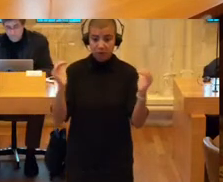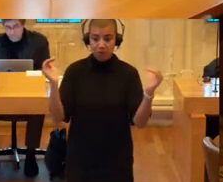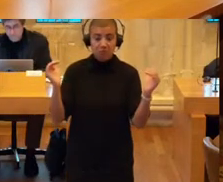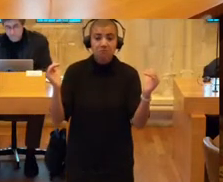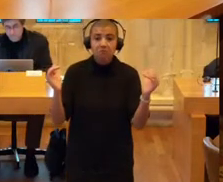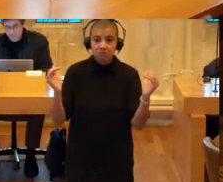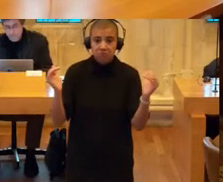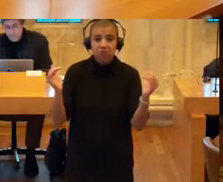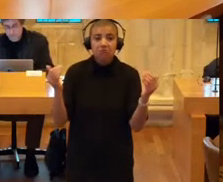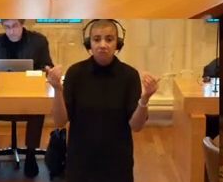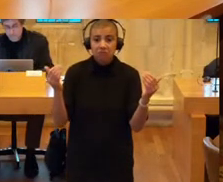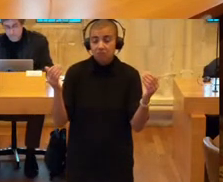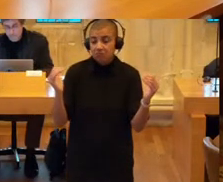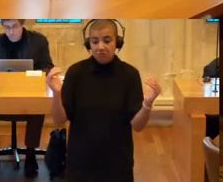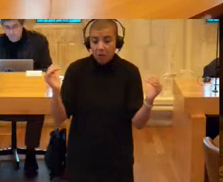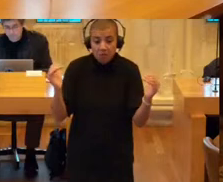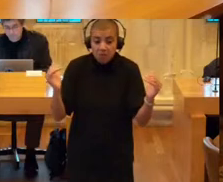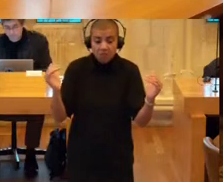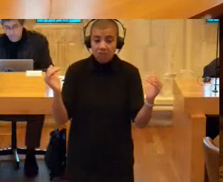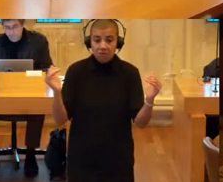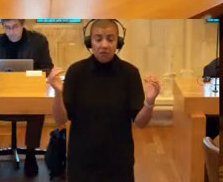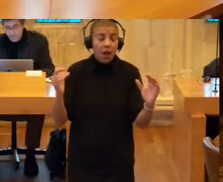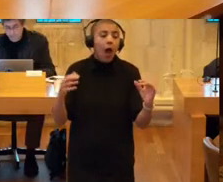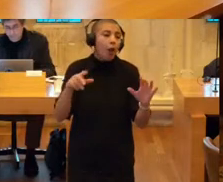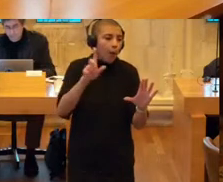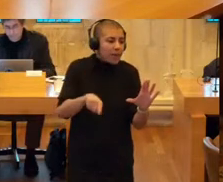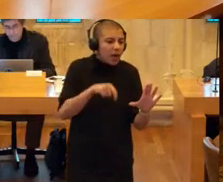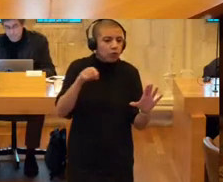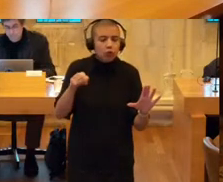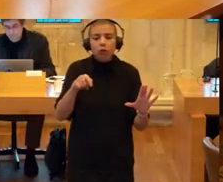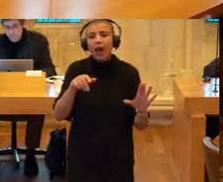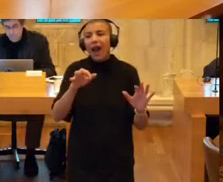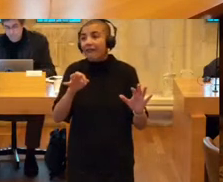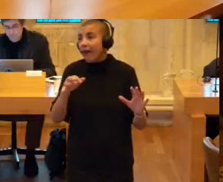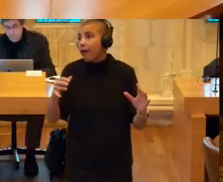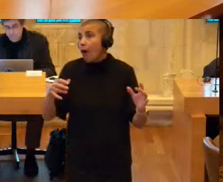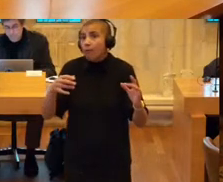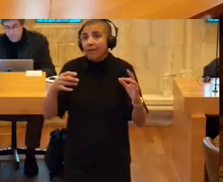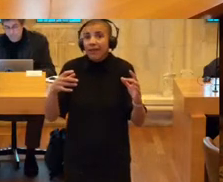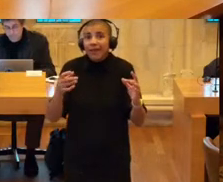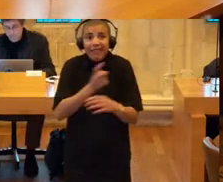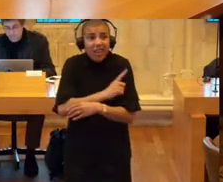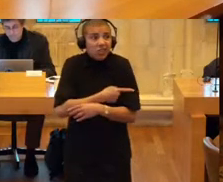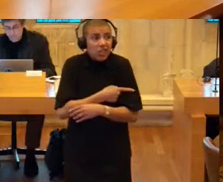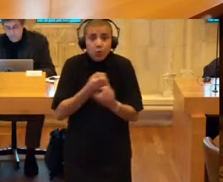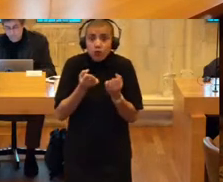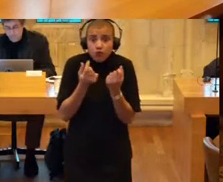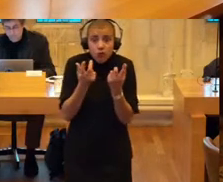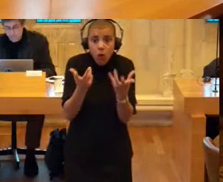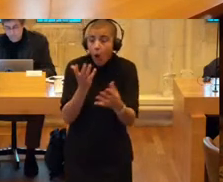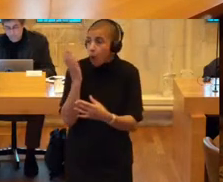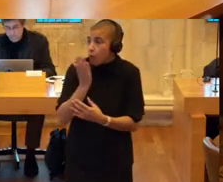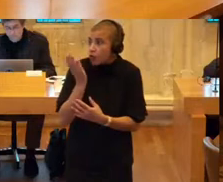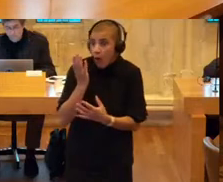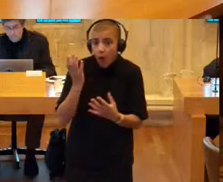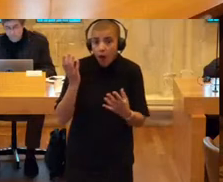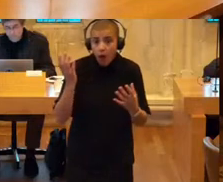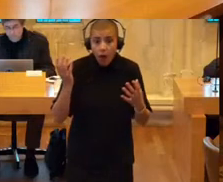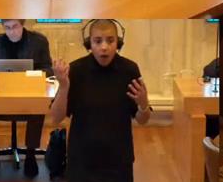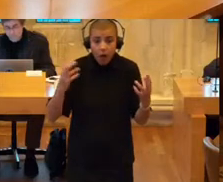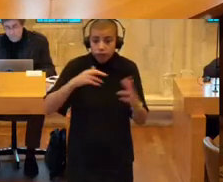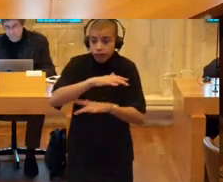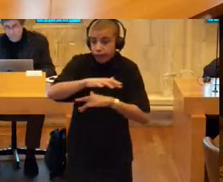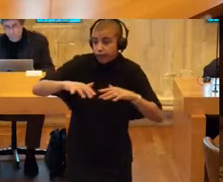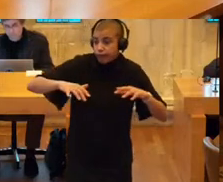Après, il y a le sujet du mix énergétique est indispensable, quoi qu'il arrive, de toute façon. On doit effectivement avoir de